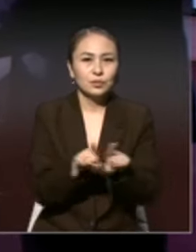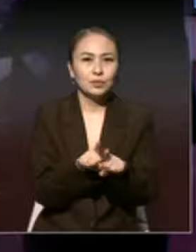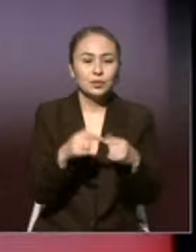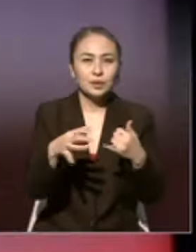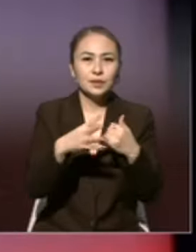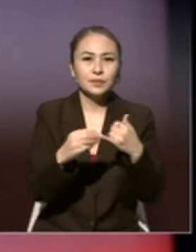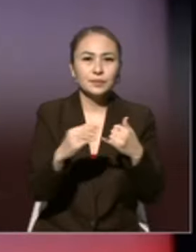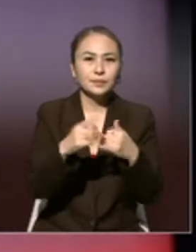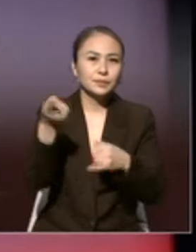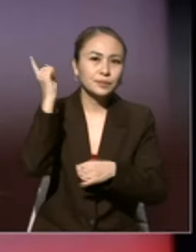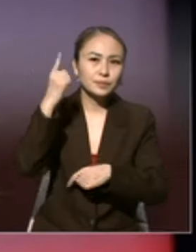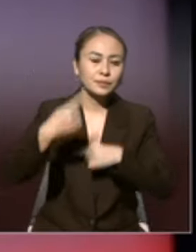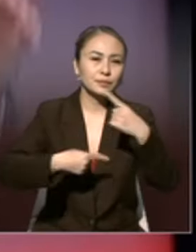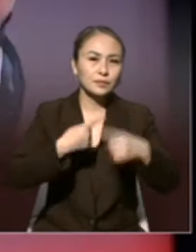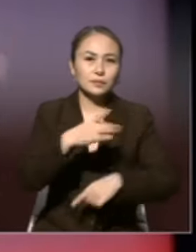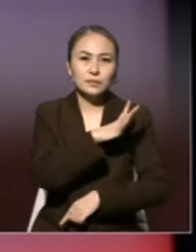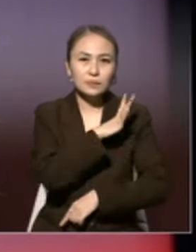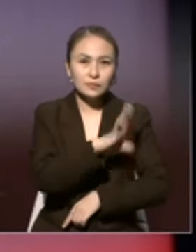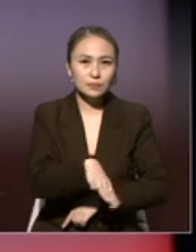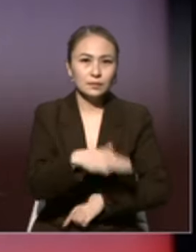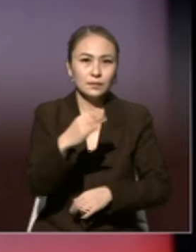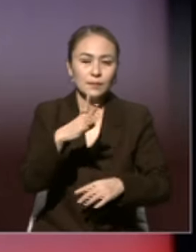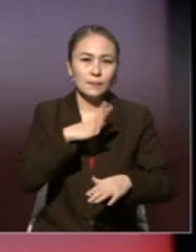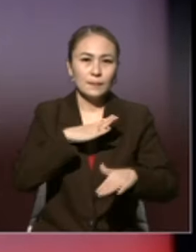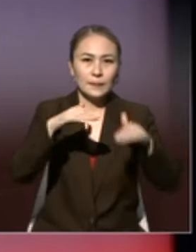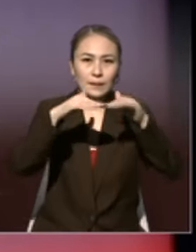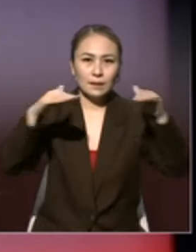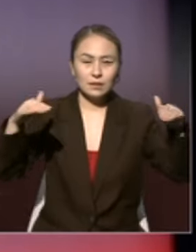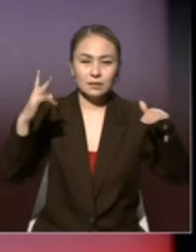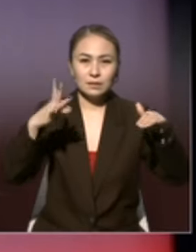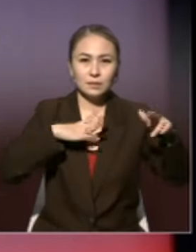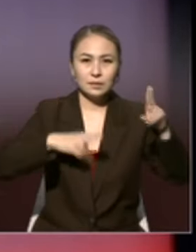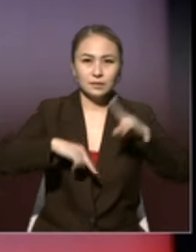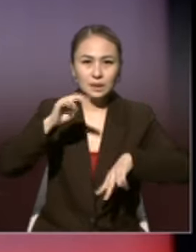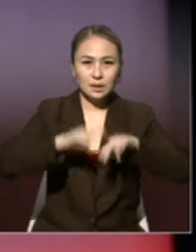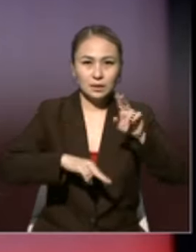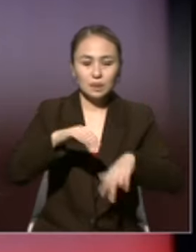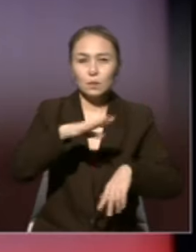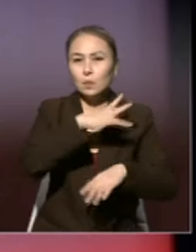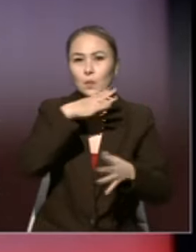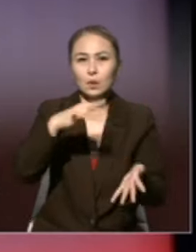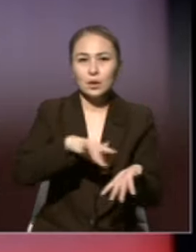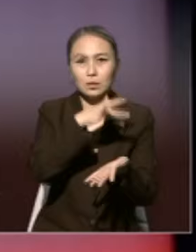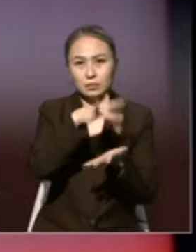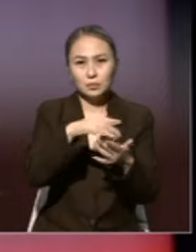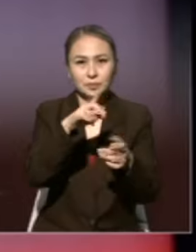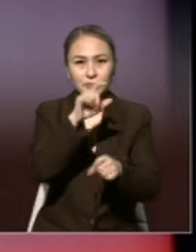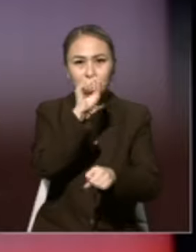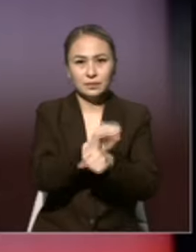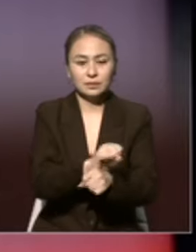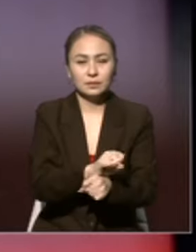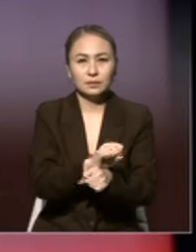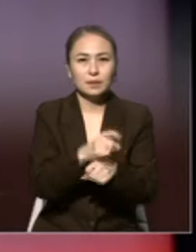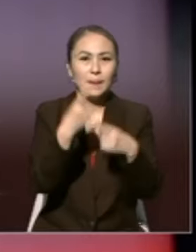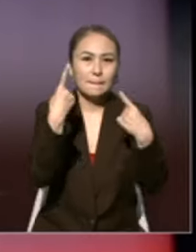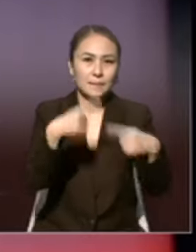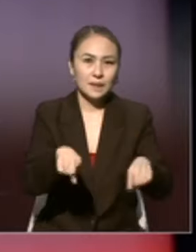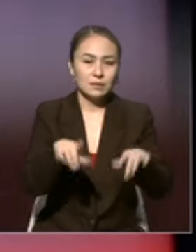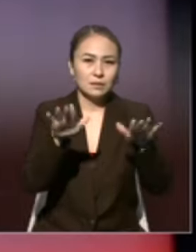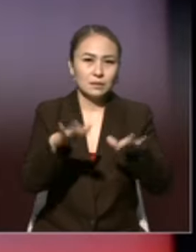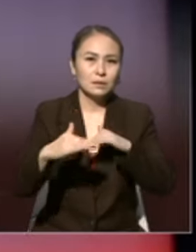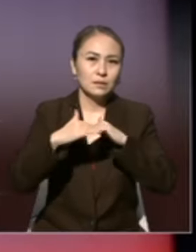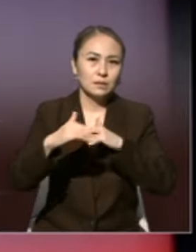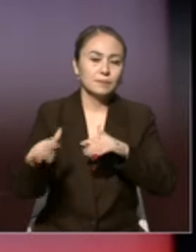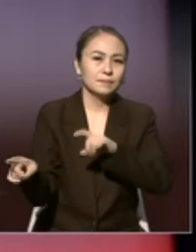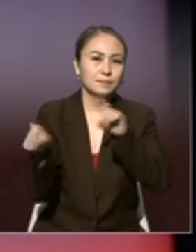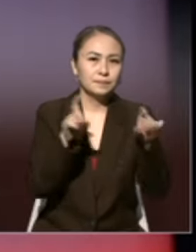телімдерін кезінде рұқсат бермей төбешікке соқтырмаған? Тіпті қаланың өзінде көп қалаларды соқпау болатын еді да, басқа жерді елді мекенді көшірту